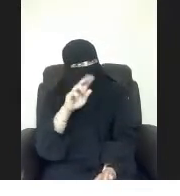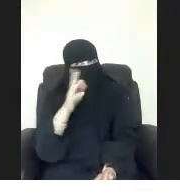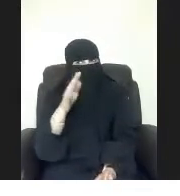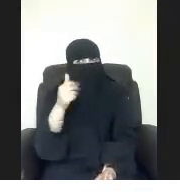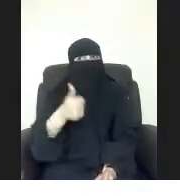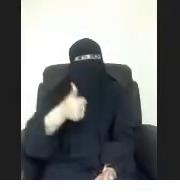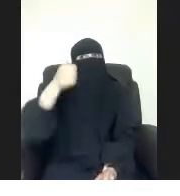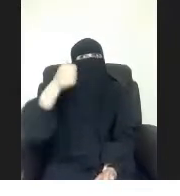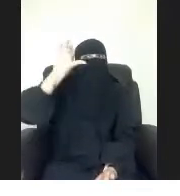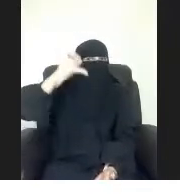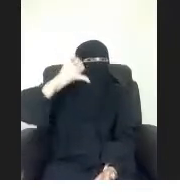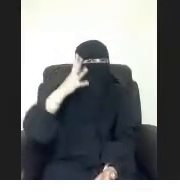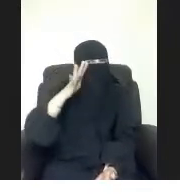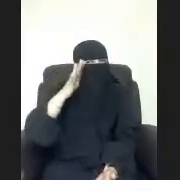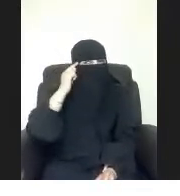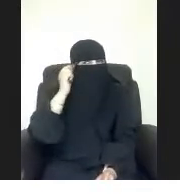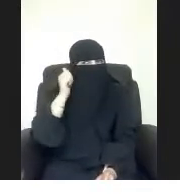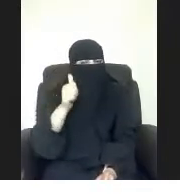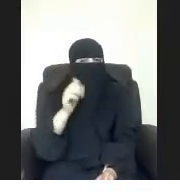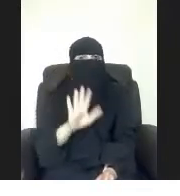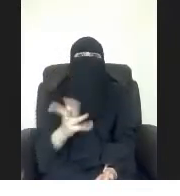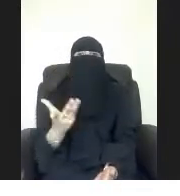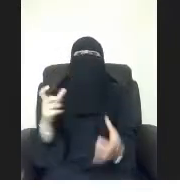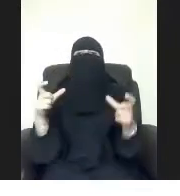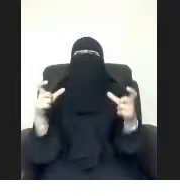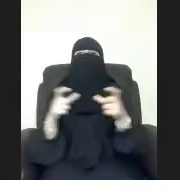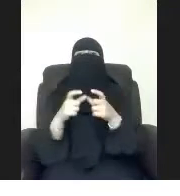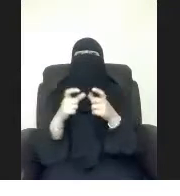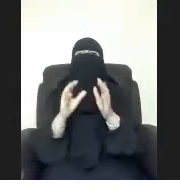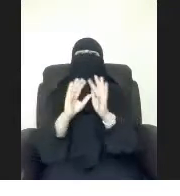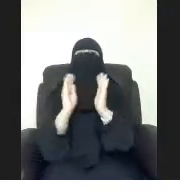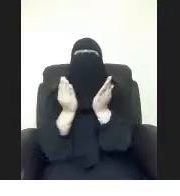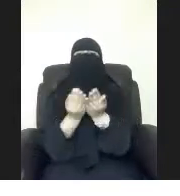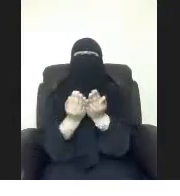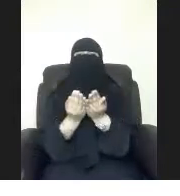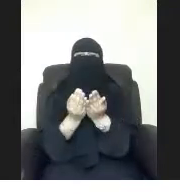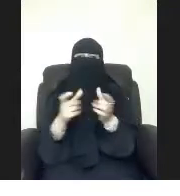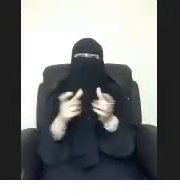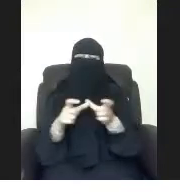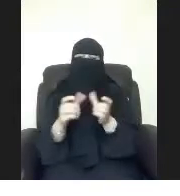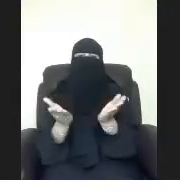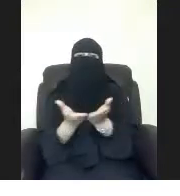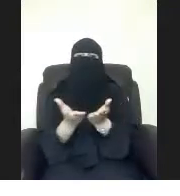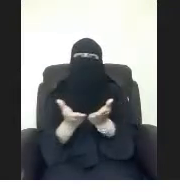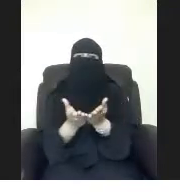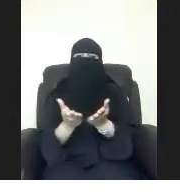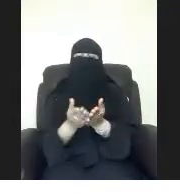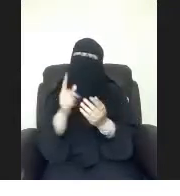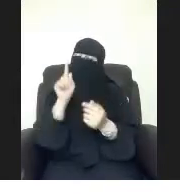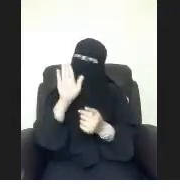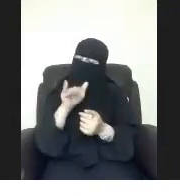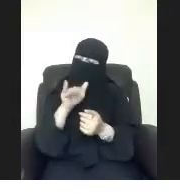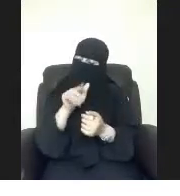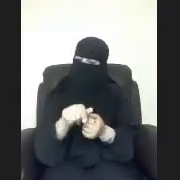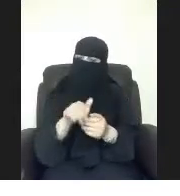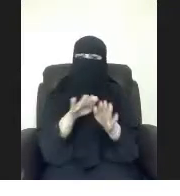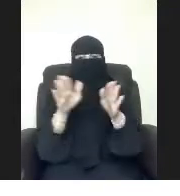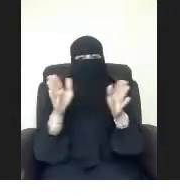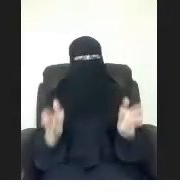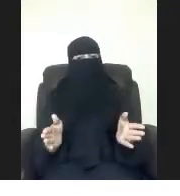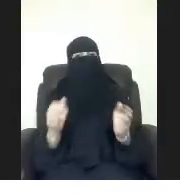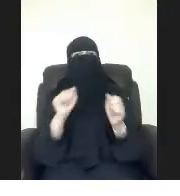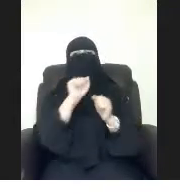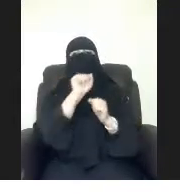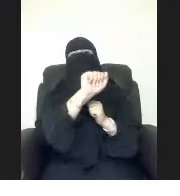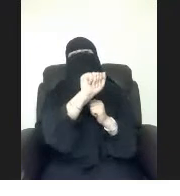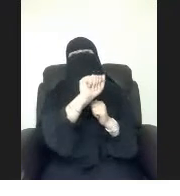خلال الفصل. هذه المنصة أثبتت فعاليتها، وهي موجودة في الجامعات الأمريكية منذ 5 سنوات.